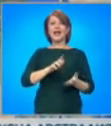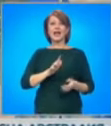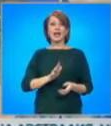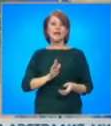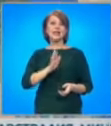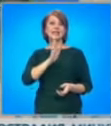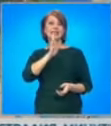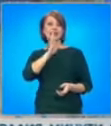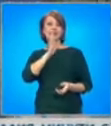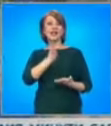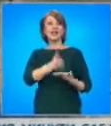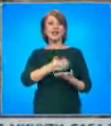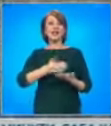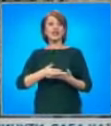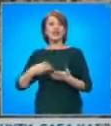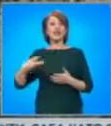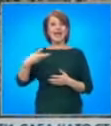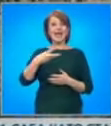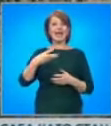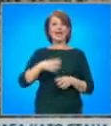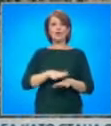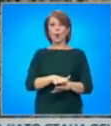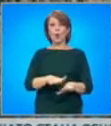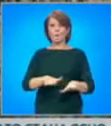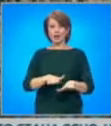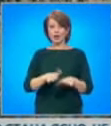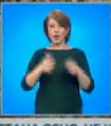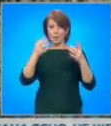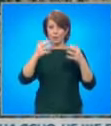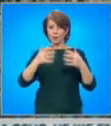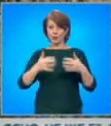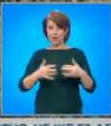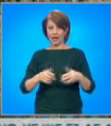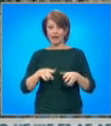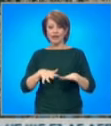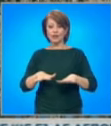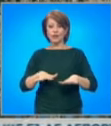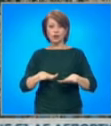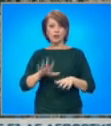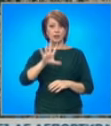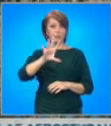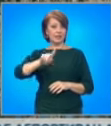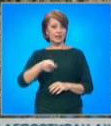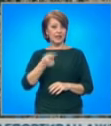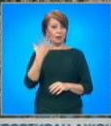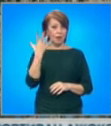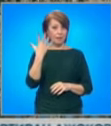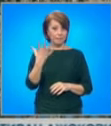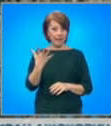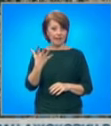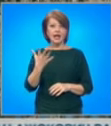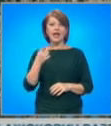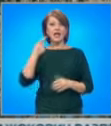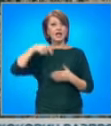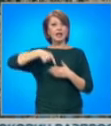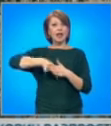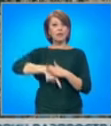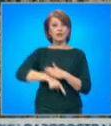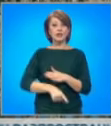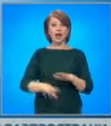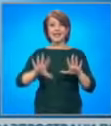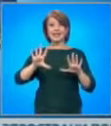част на Егейско море и южно от полуостров Атон. По данни на БАН, трусът е бил с магнитуд 5,5 по Рихтер и дълбочина